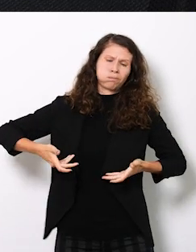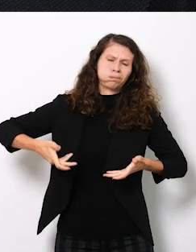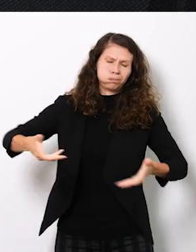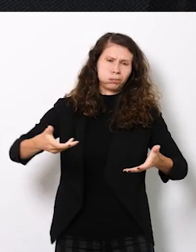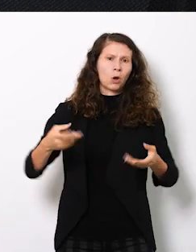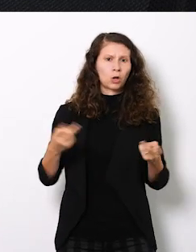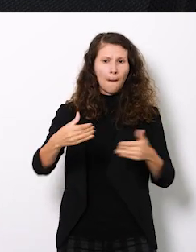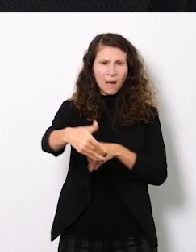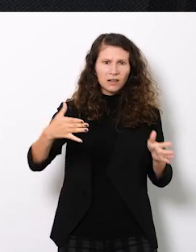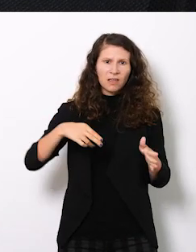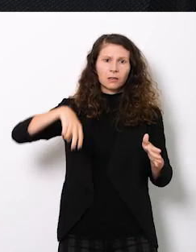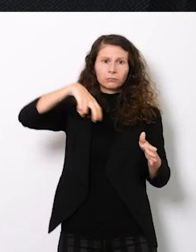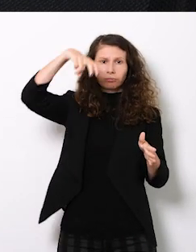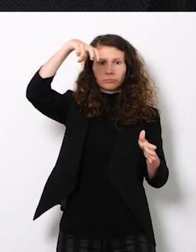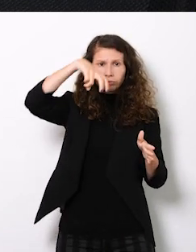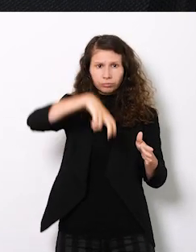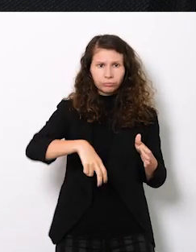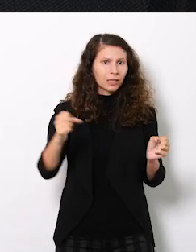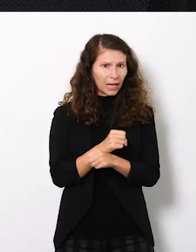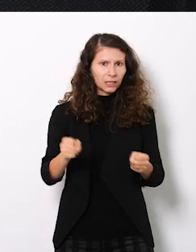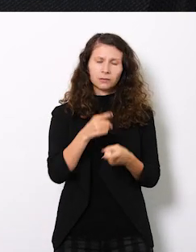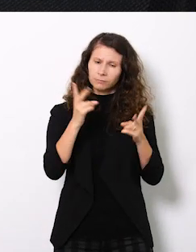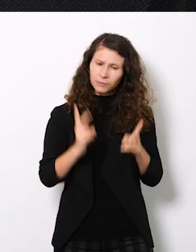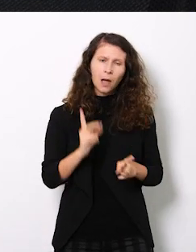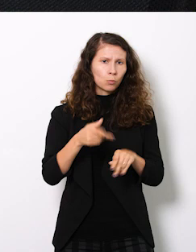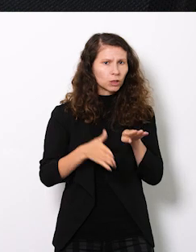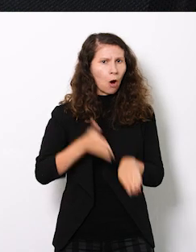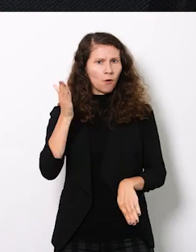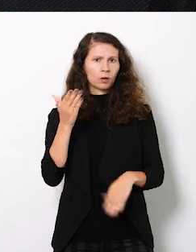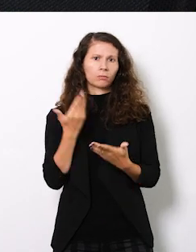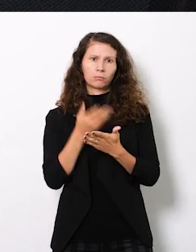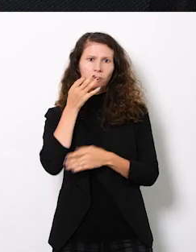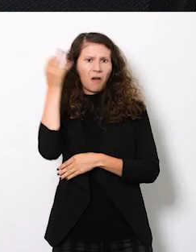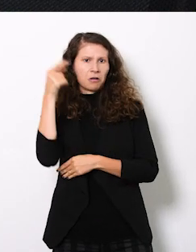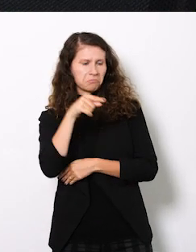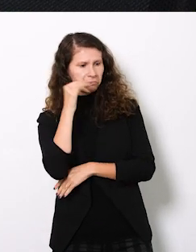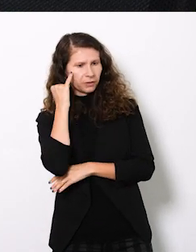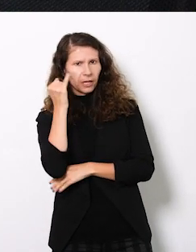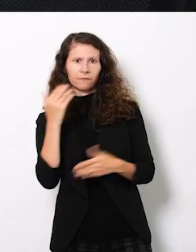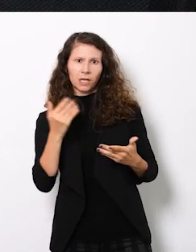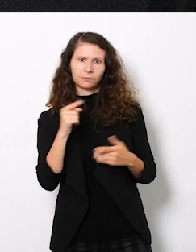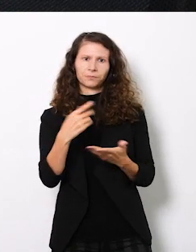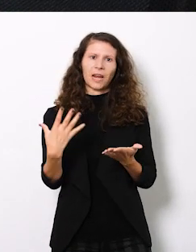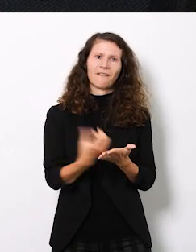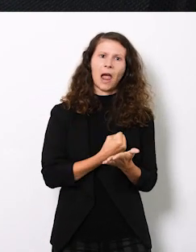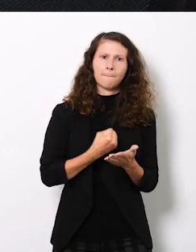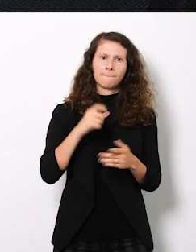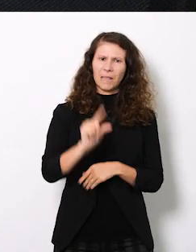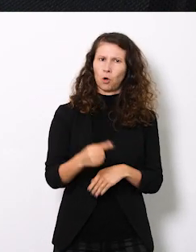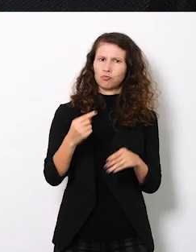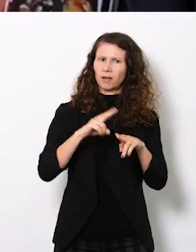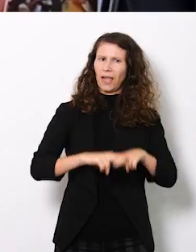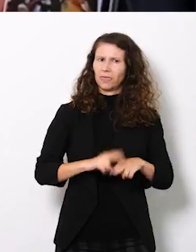Treppe, sondern die dann wirklich einfach aufhören müssen. Was ist denn für die ihre Idee? Kommen die dann in die Erwerbsminderungsrente oder was sagen wir denn